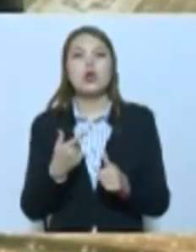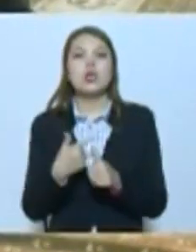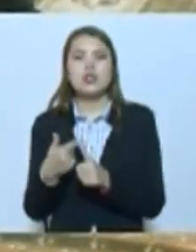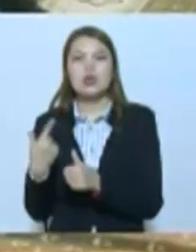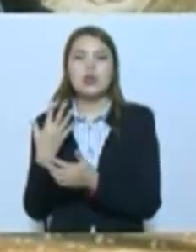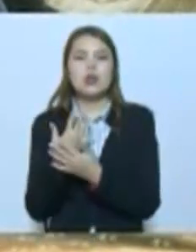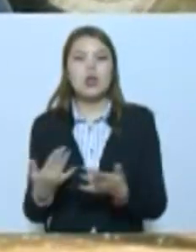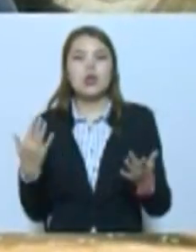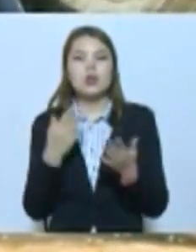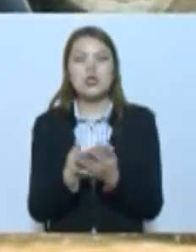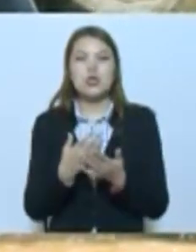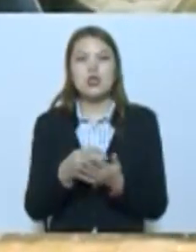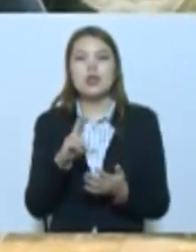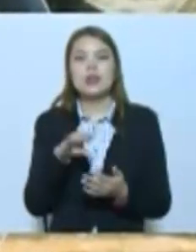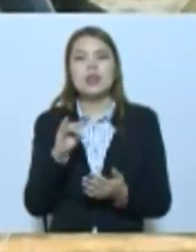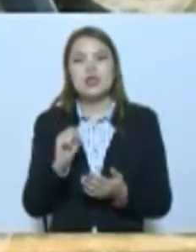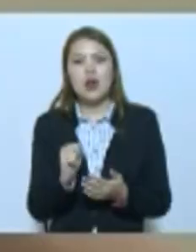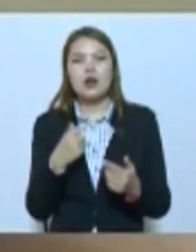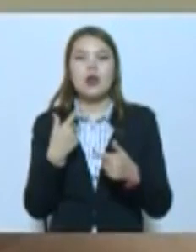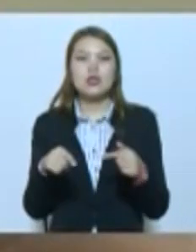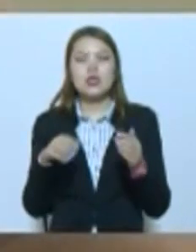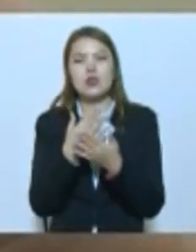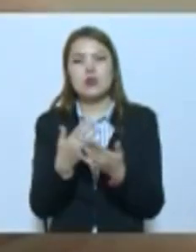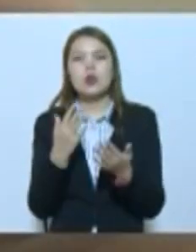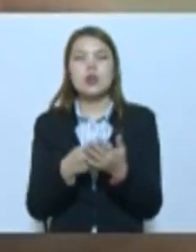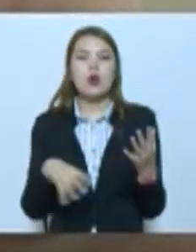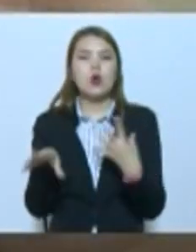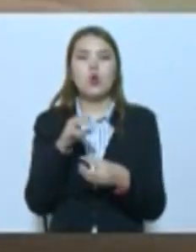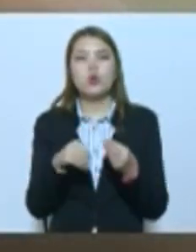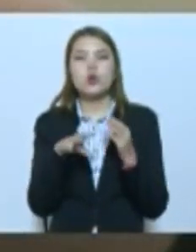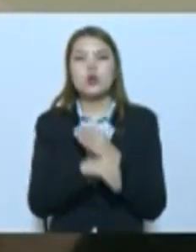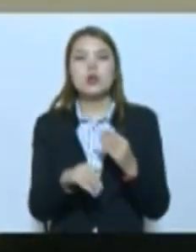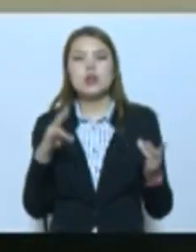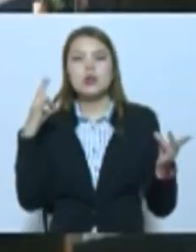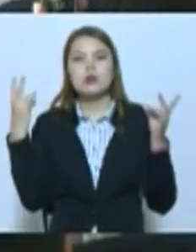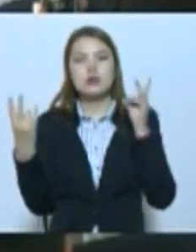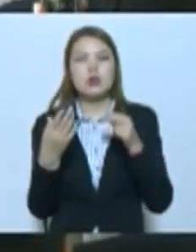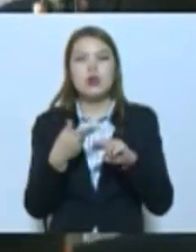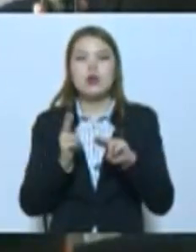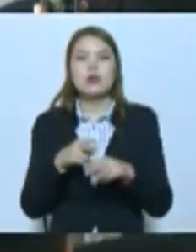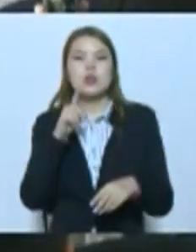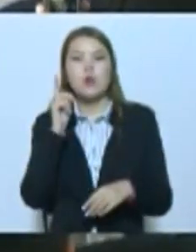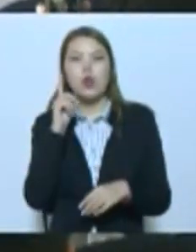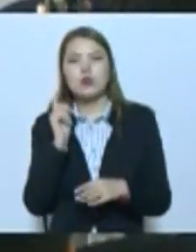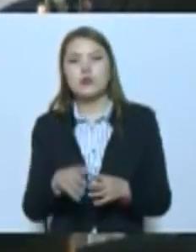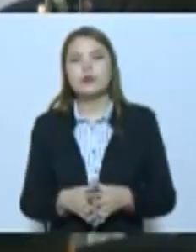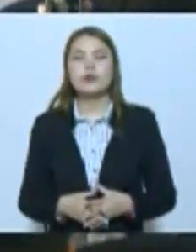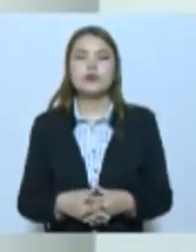Ускамбайла, Науай, Дина Нурпейсовой и другие. Таким образом, прославляется искусство предков среди молодого